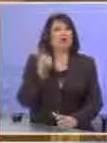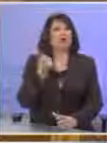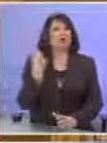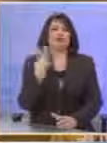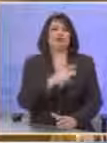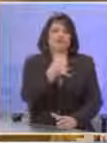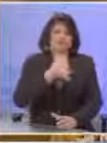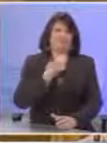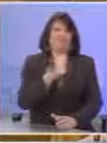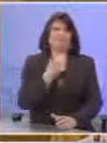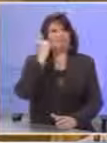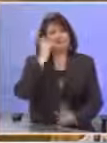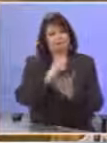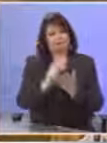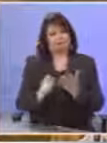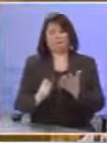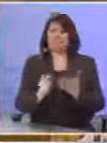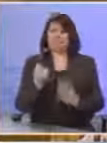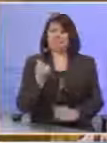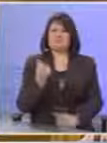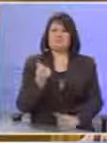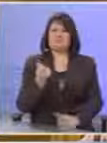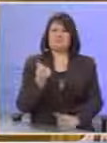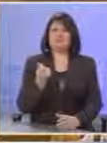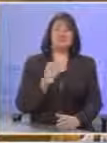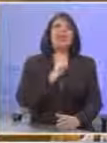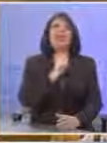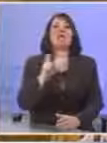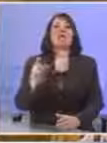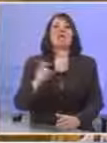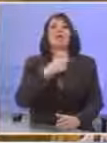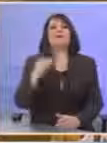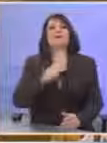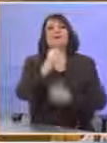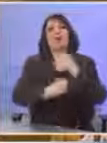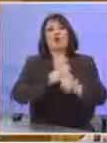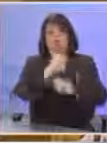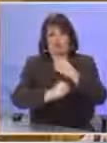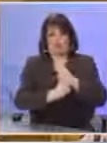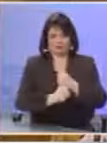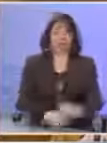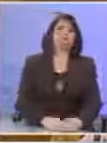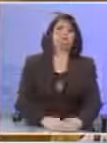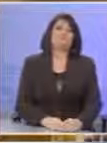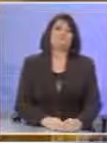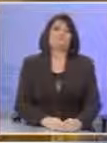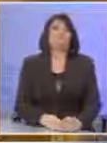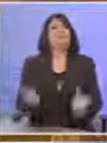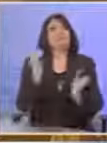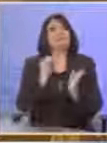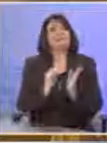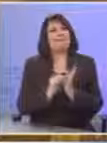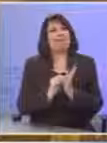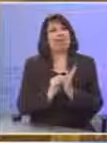σας έκθεση κάποιες εκατοντάδες εκατομμύρια ευρώ ετησίως. Τόσο για την επανακατάταξη στα